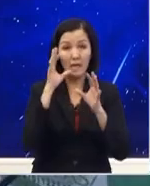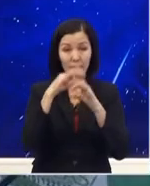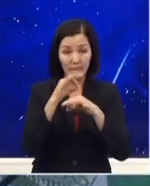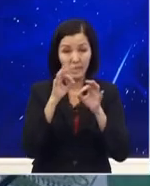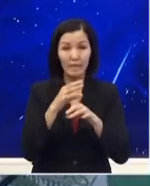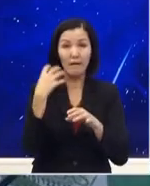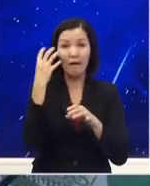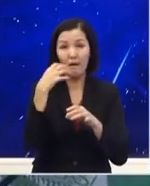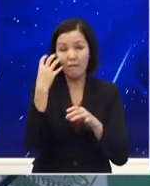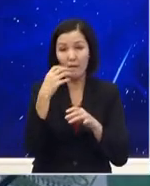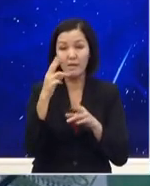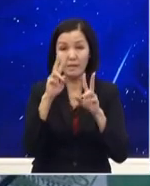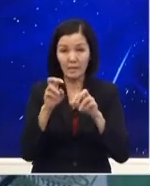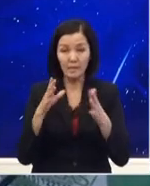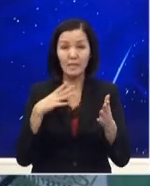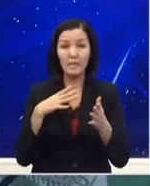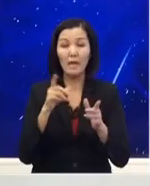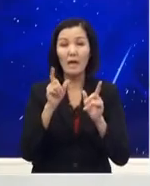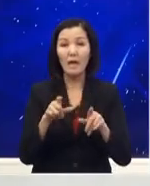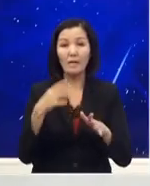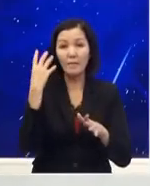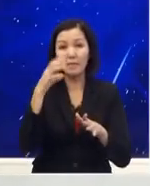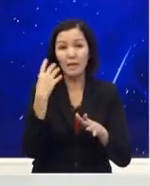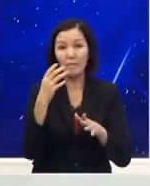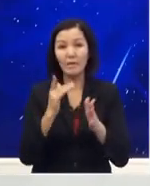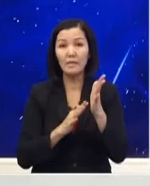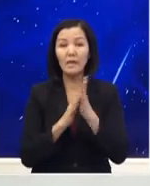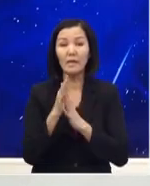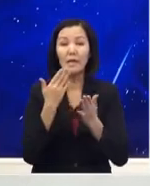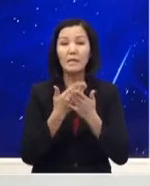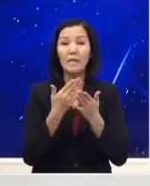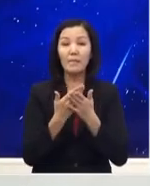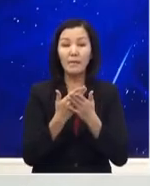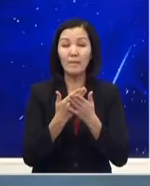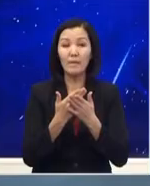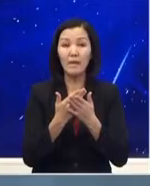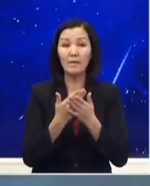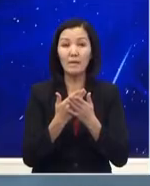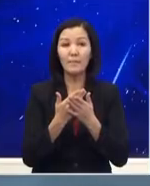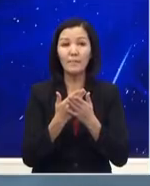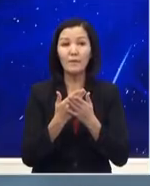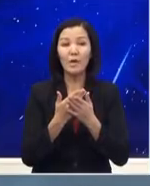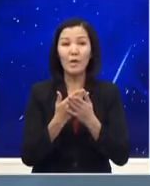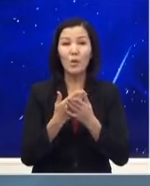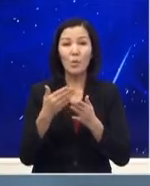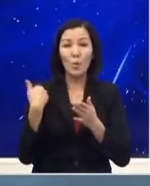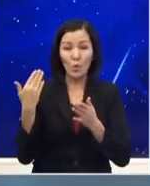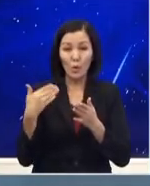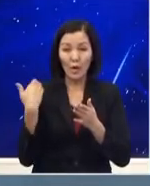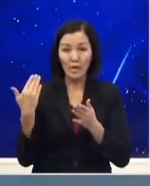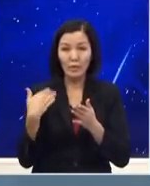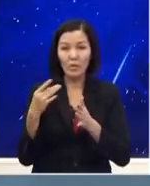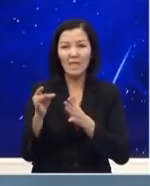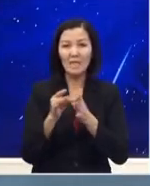алма өркендеріне жасалады. Адам түгіл алмада тегіне тартады екен. Егер мына бүршіктен алынған өсу нүктелері құнарлы ортада ояна сала